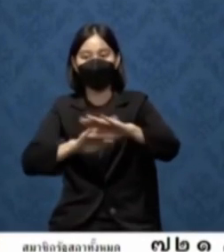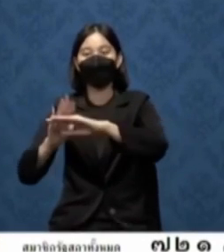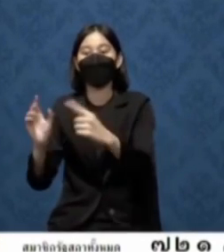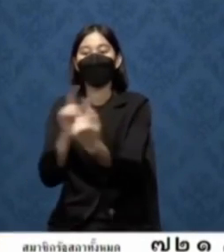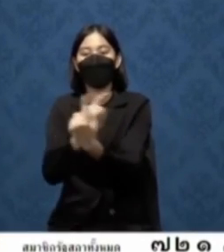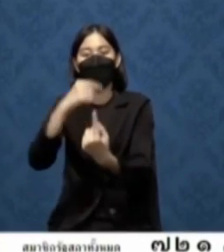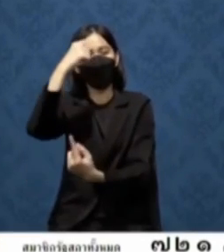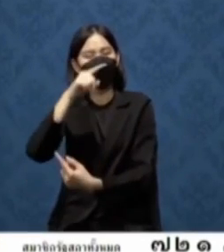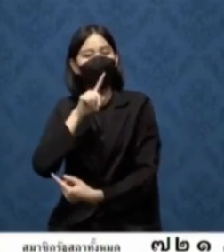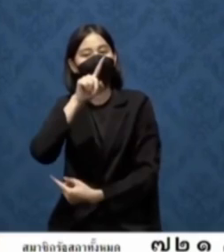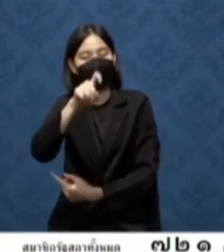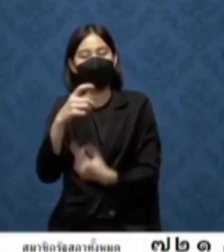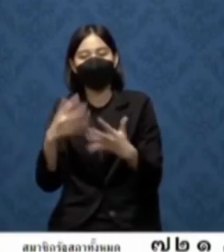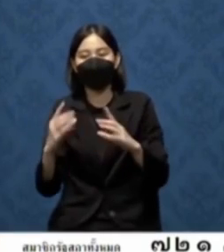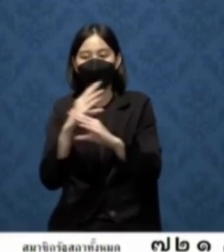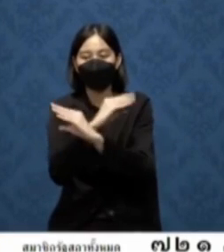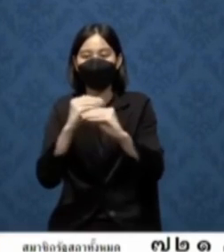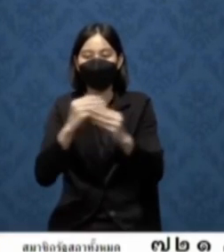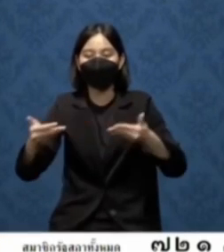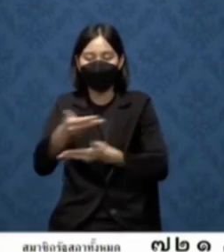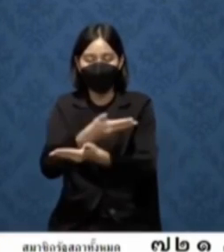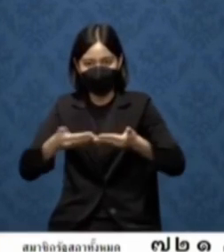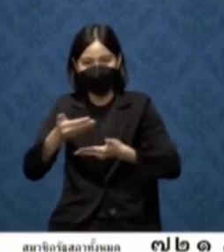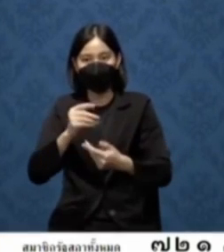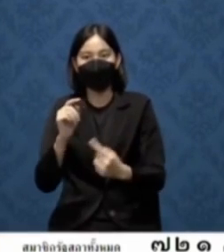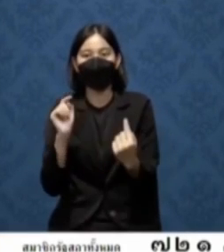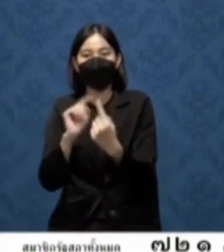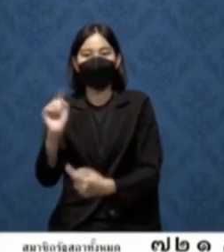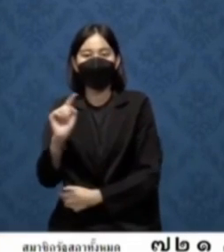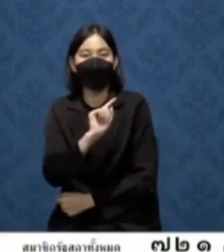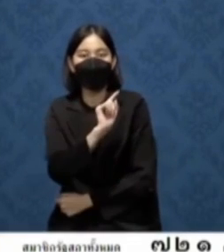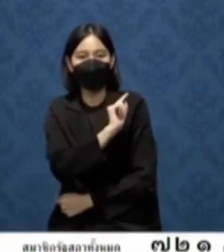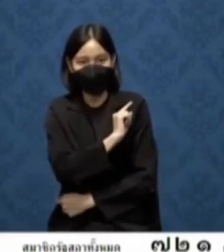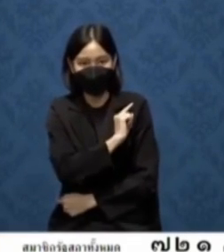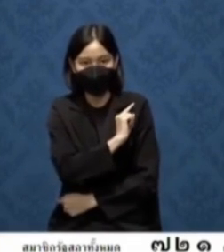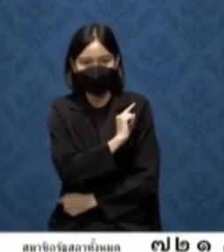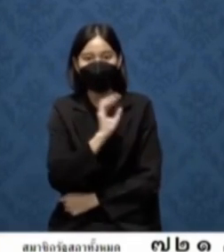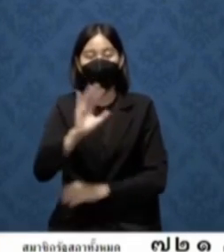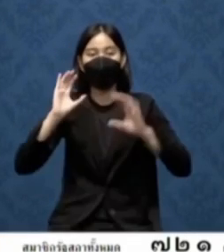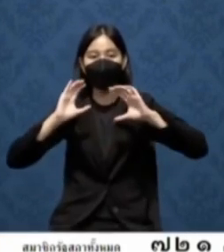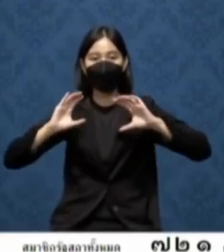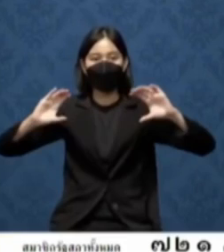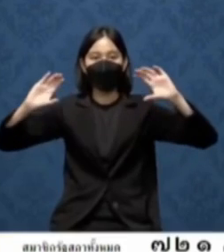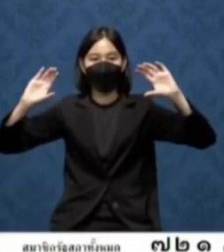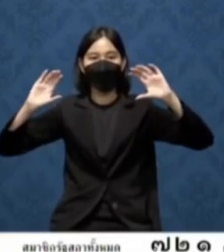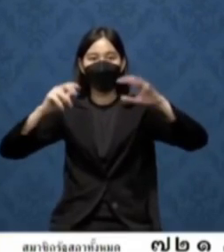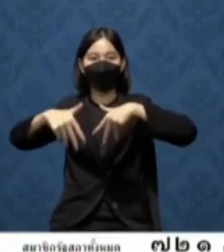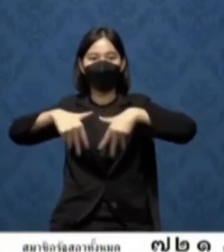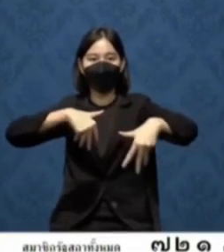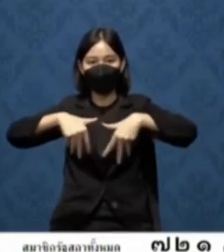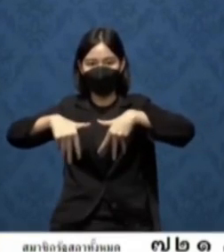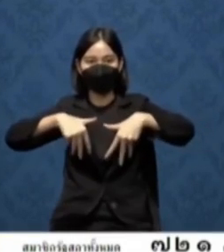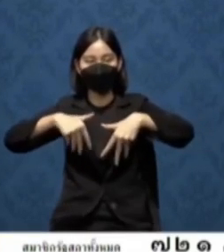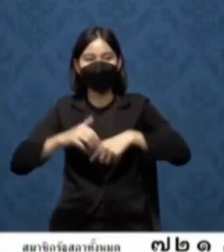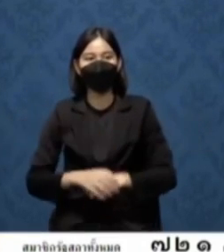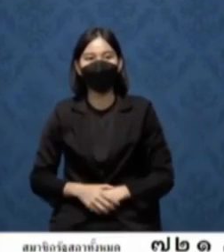ถามและพูดคุยแลกเปลี่ยนกันครับถึงบทบาทและสถานะของราชการส่วนภูมิภา